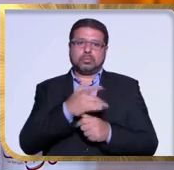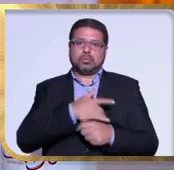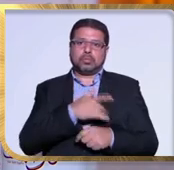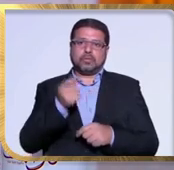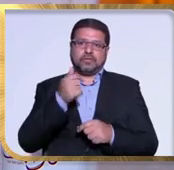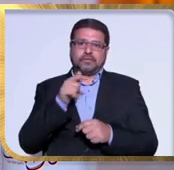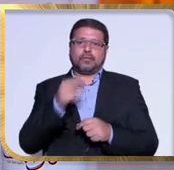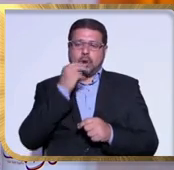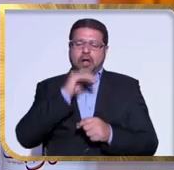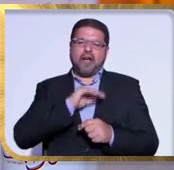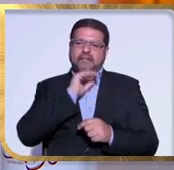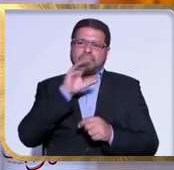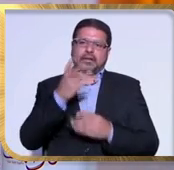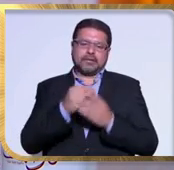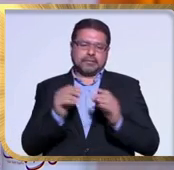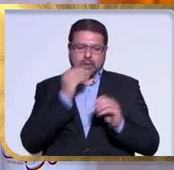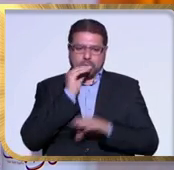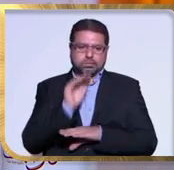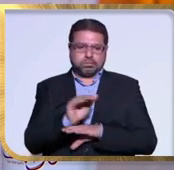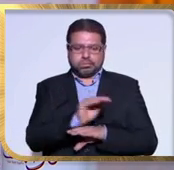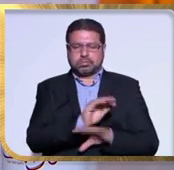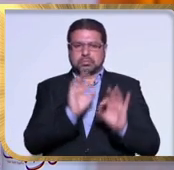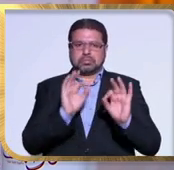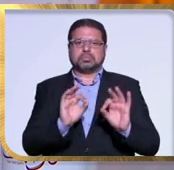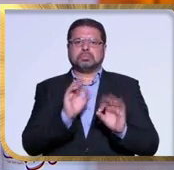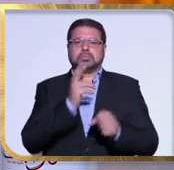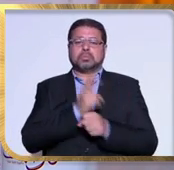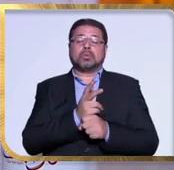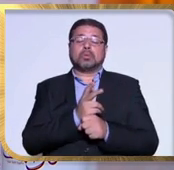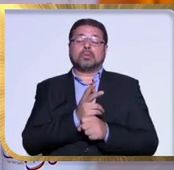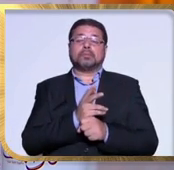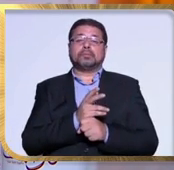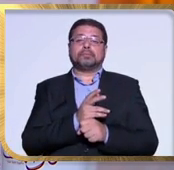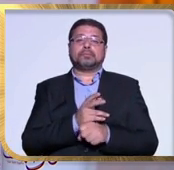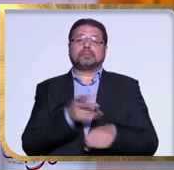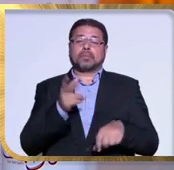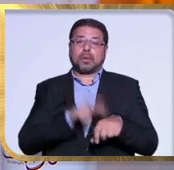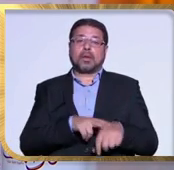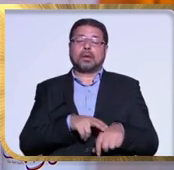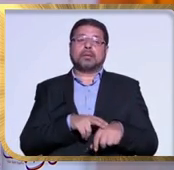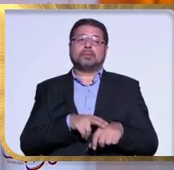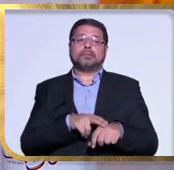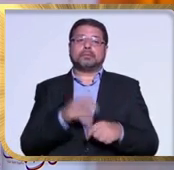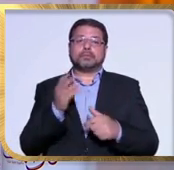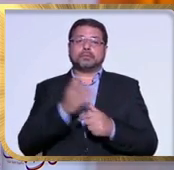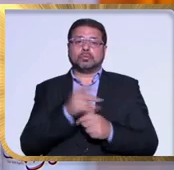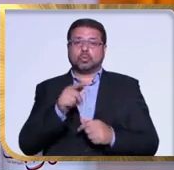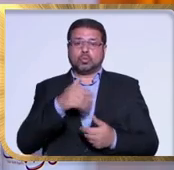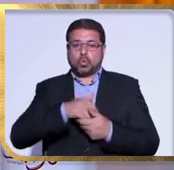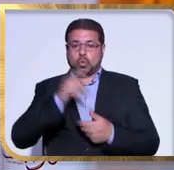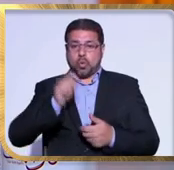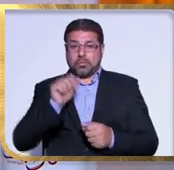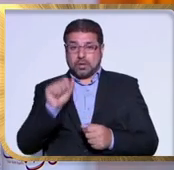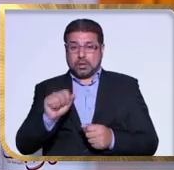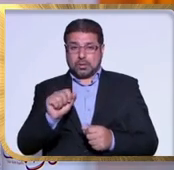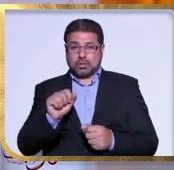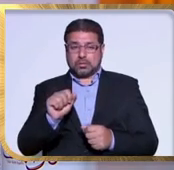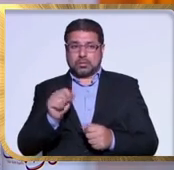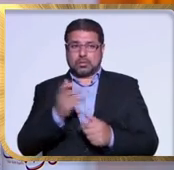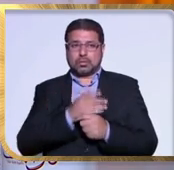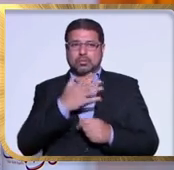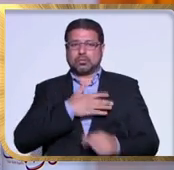فلوس وهاخد كفايتي انا واولادي بل يعني هيبقى الحكم بتاعها